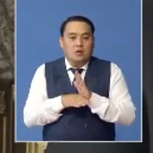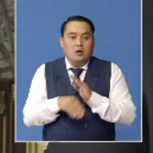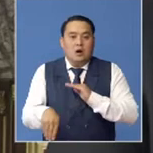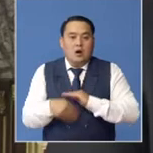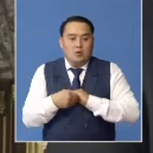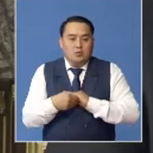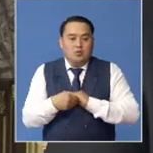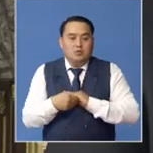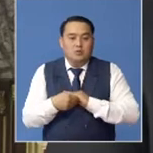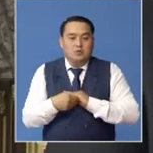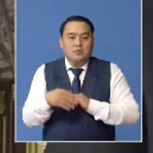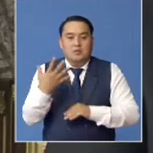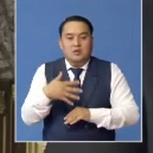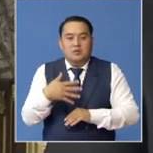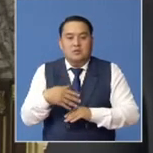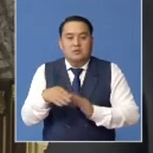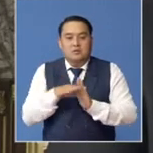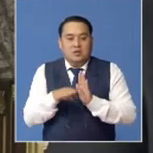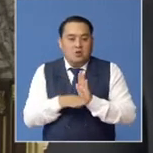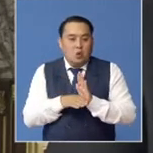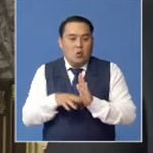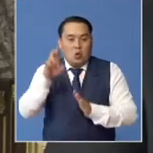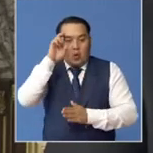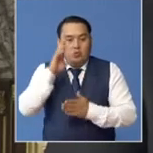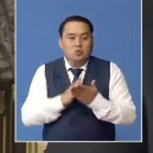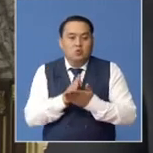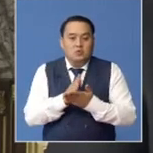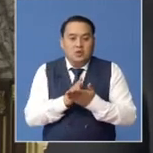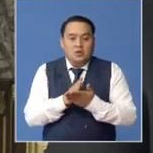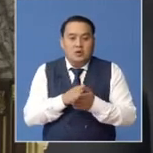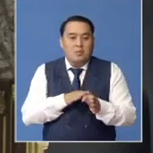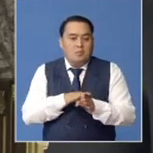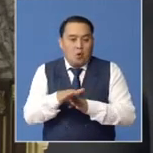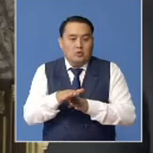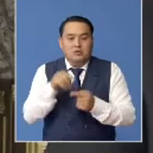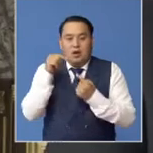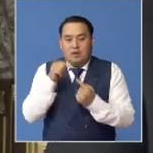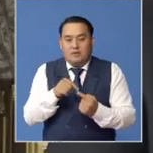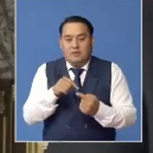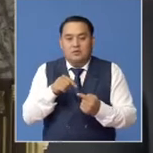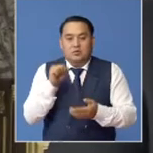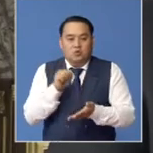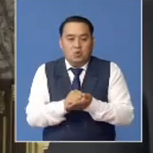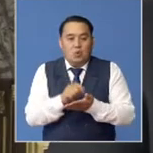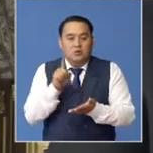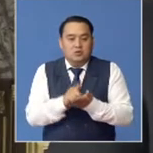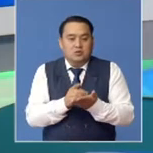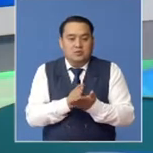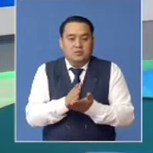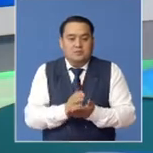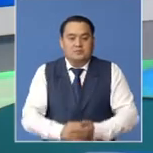коррупционной статьей, 50-й статьей госслужбы о неполном соответствии занимаемой должности.